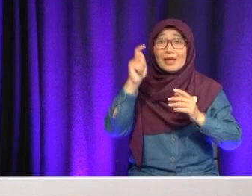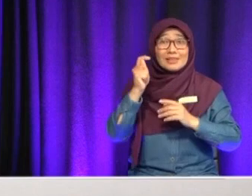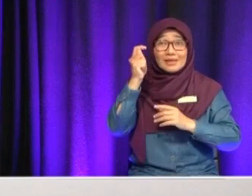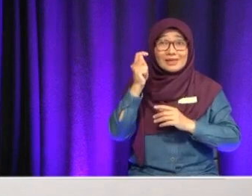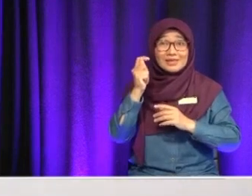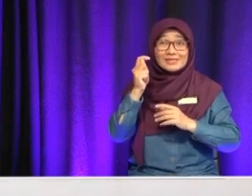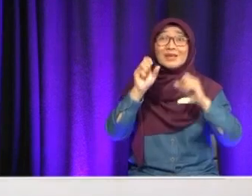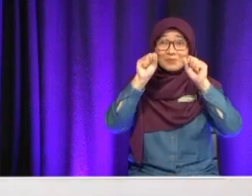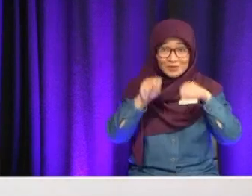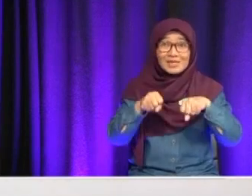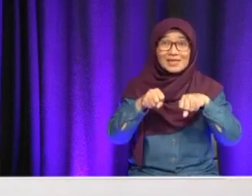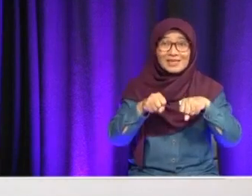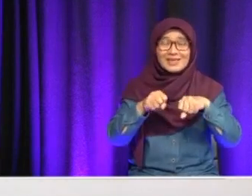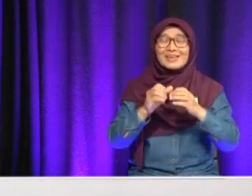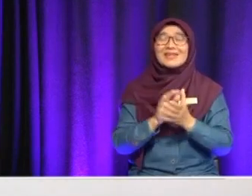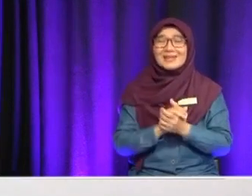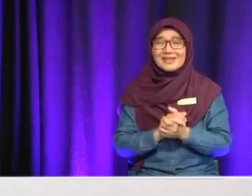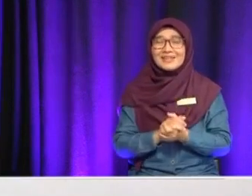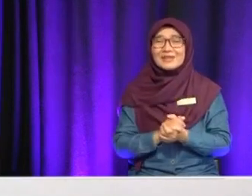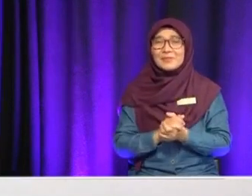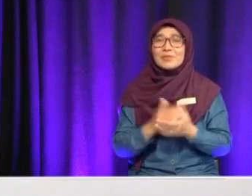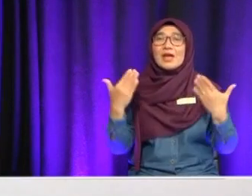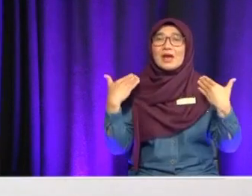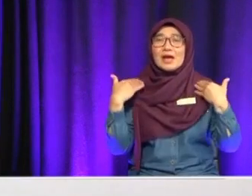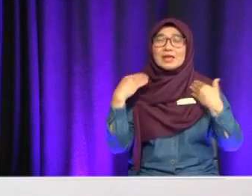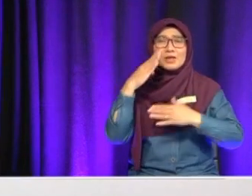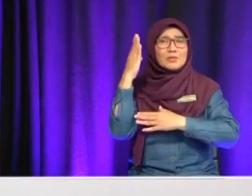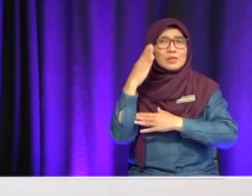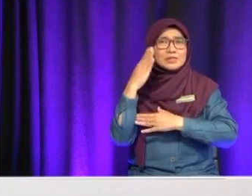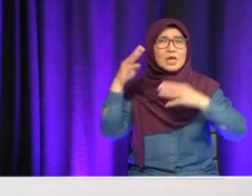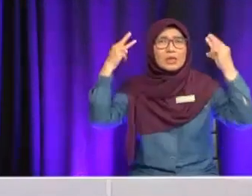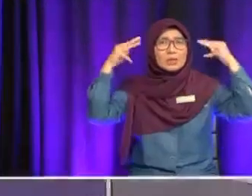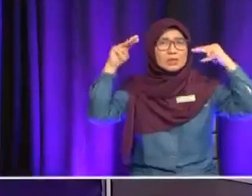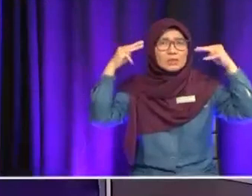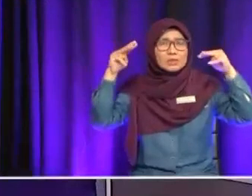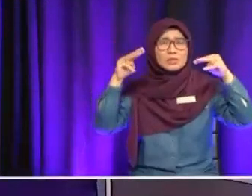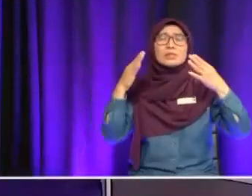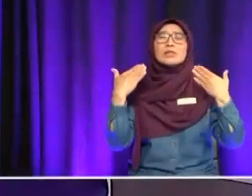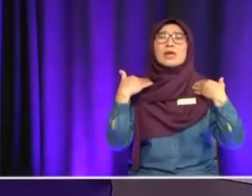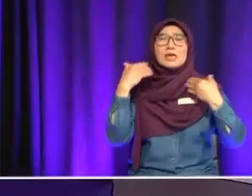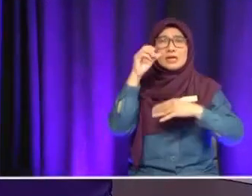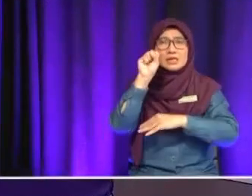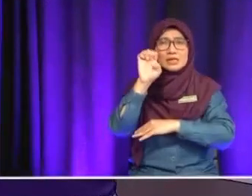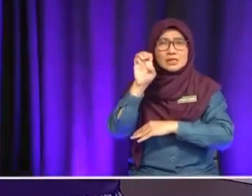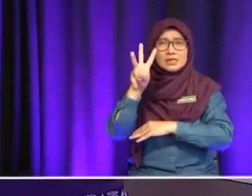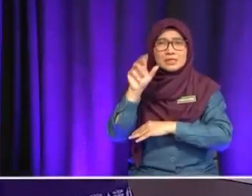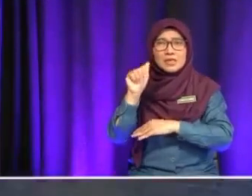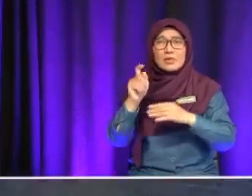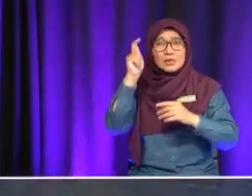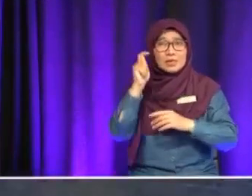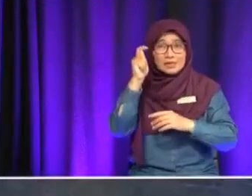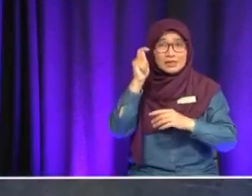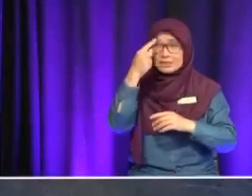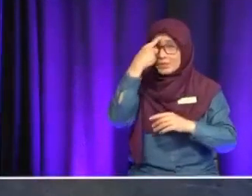Kita tandas tu pun sebenarnya bagus Hafi. Saya suka idea tu. Tahniah Hafi. Okey, dan kita berikan ganjaran untuk Hafi. Okay, tandas Hafi tu